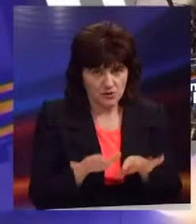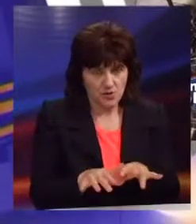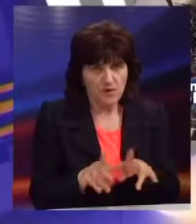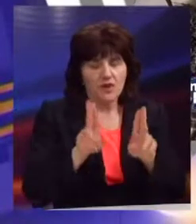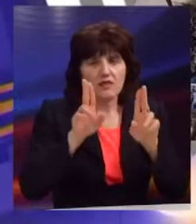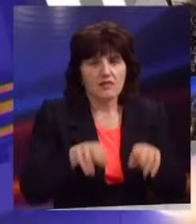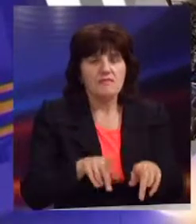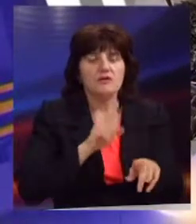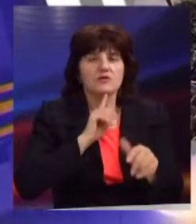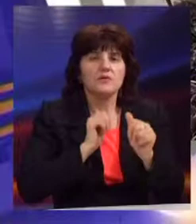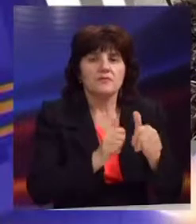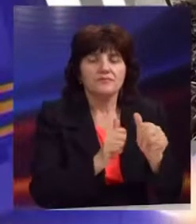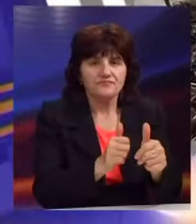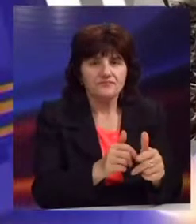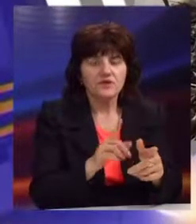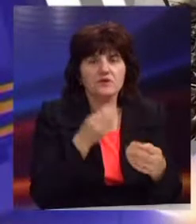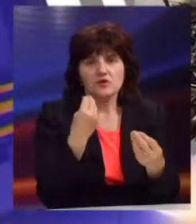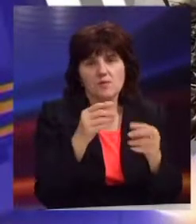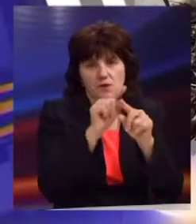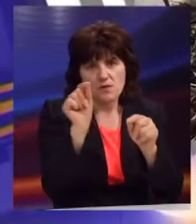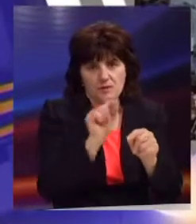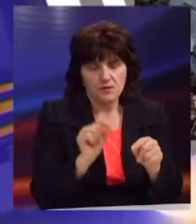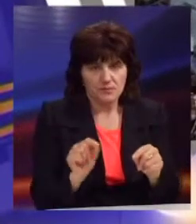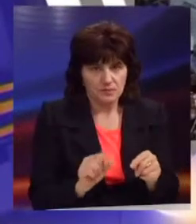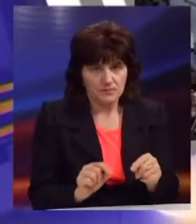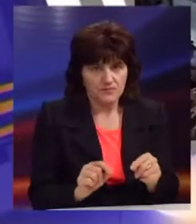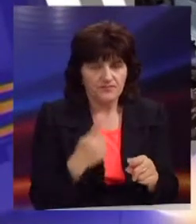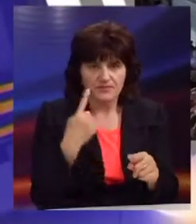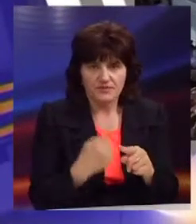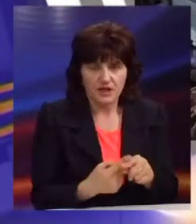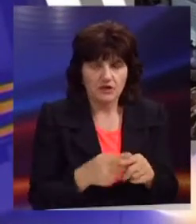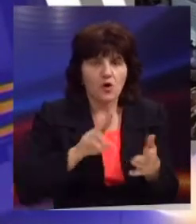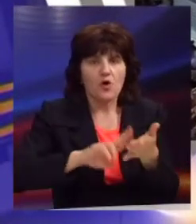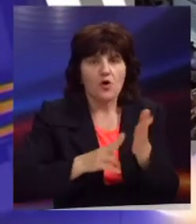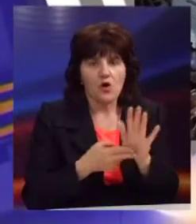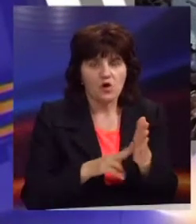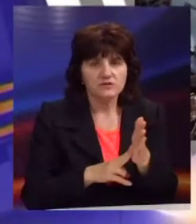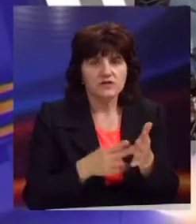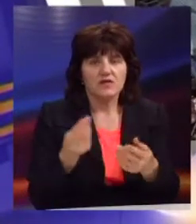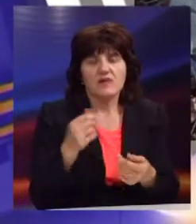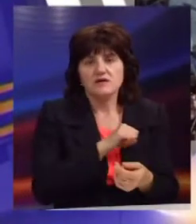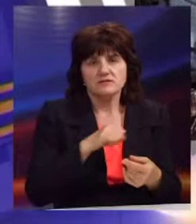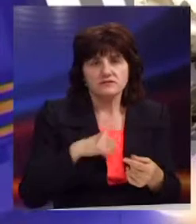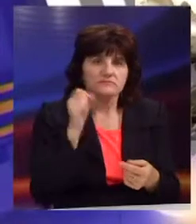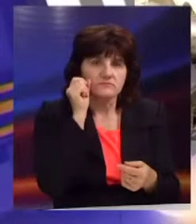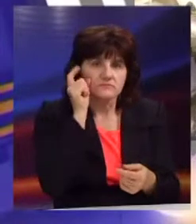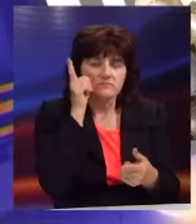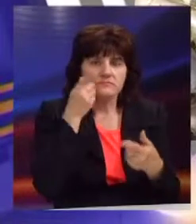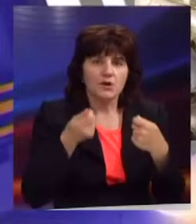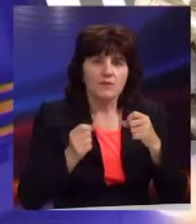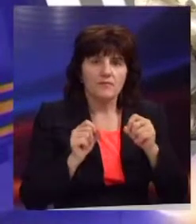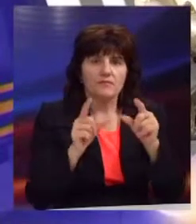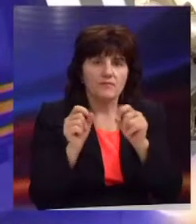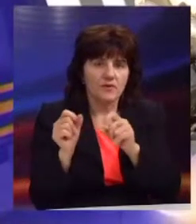prijave imaće detaljno i kvalitetno popunjeni obrasci. Osim toga, ocenjivaće se kreativnost i inovativnost